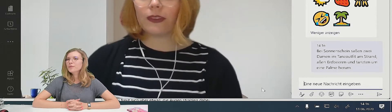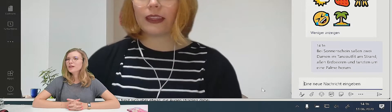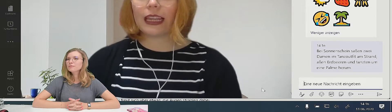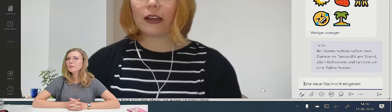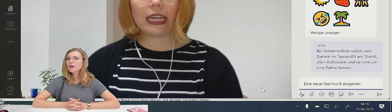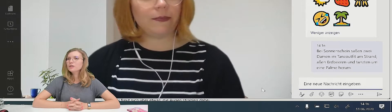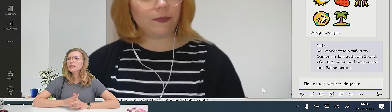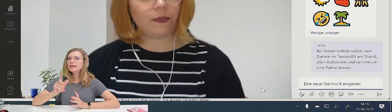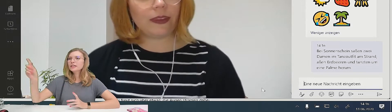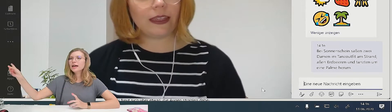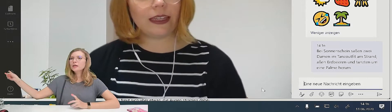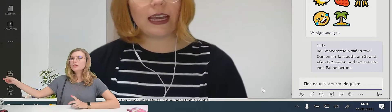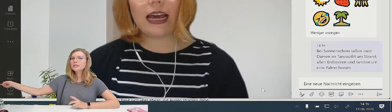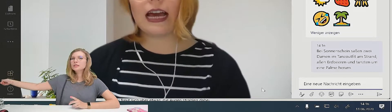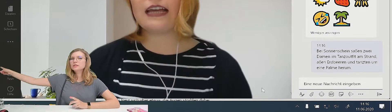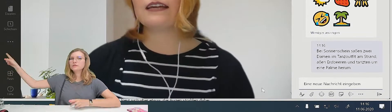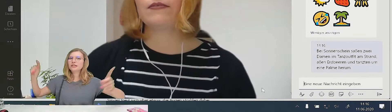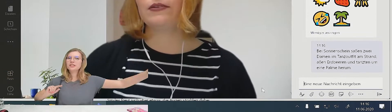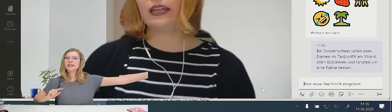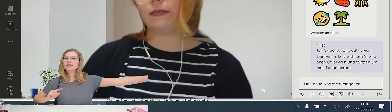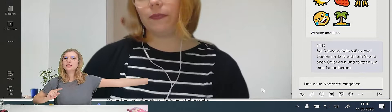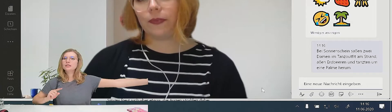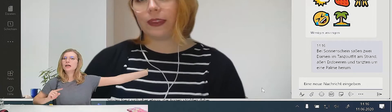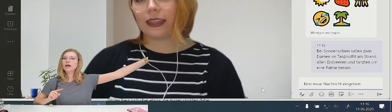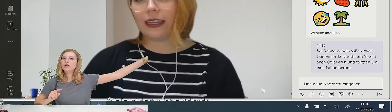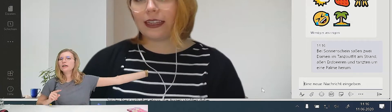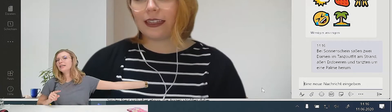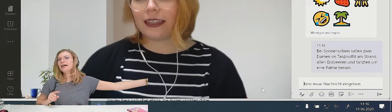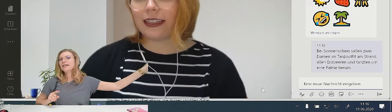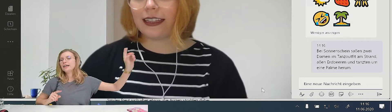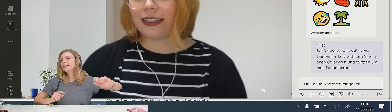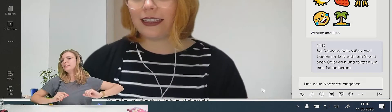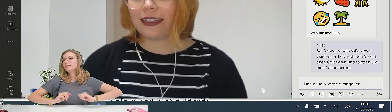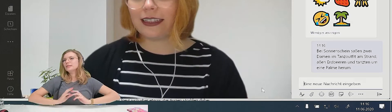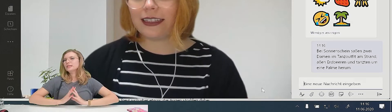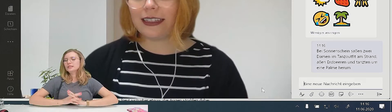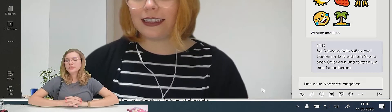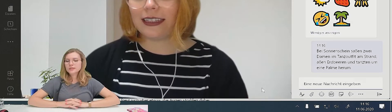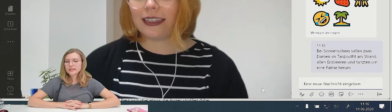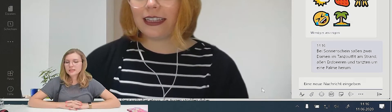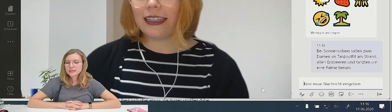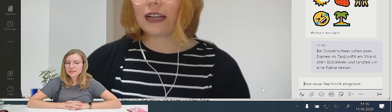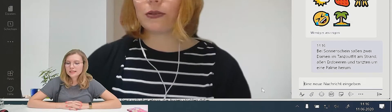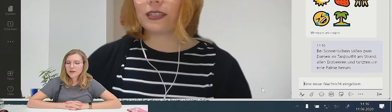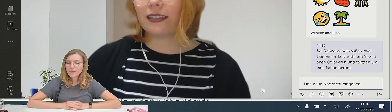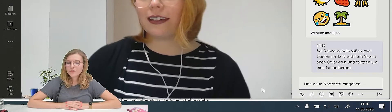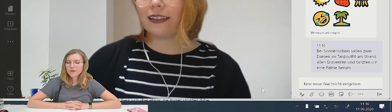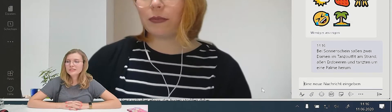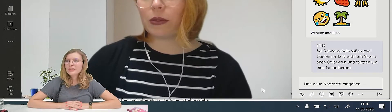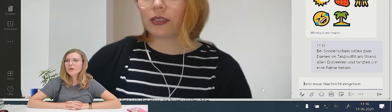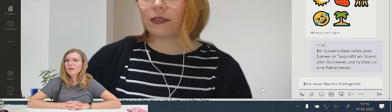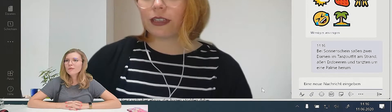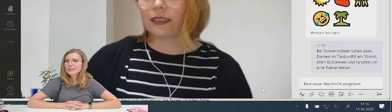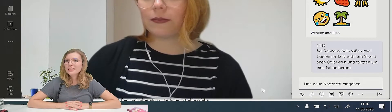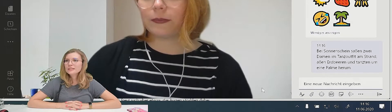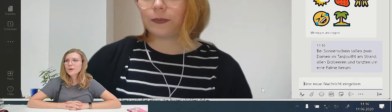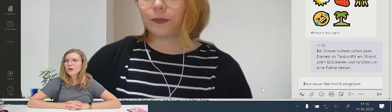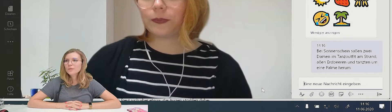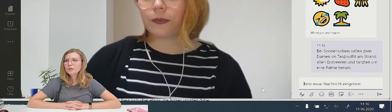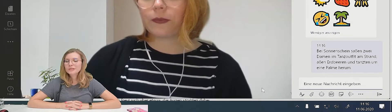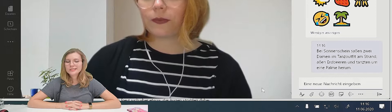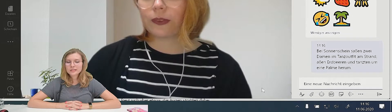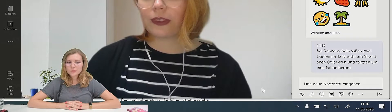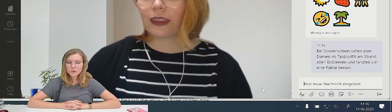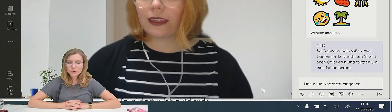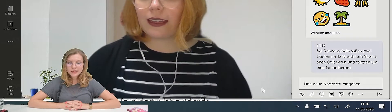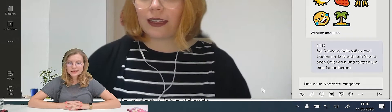machen. Wir haben es aber auch direkt hier eingeblendet. Ach, falsche okay. Seite, da. Eigentlich sieht man es jetzt. Also ich denke, wir können es ja noch offen... Also ich lasse es noch offen,